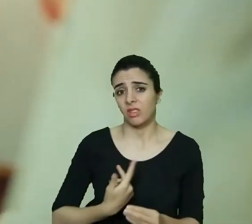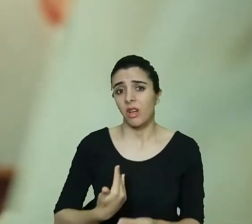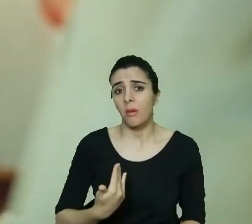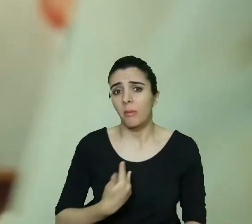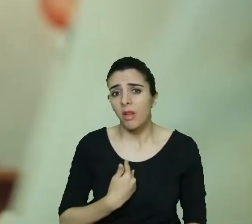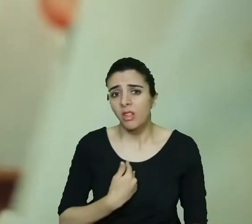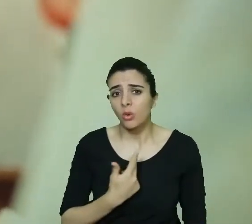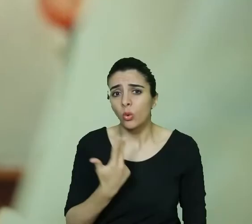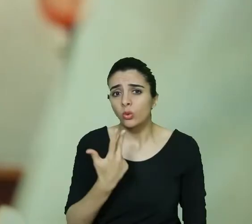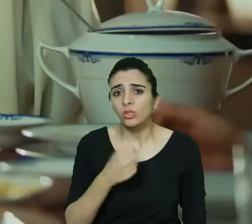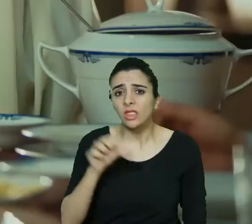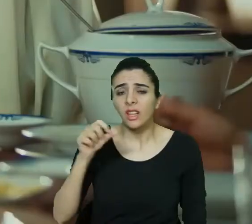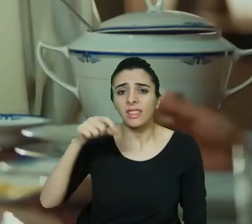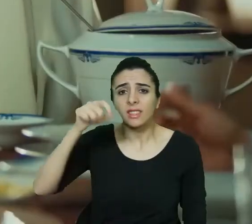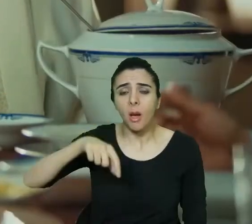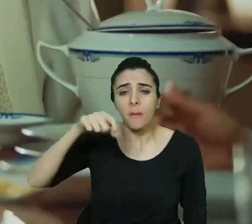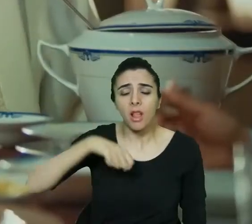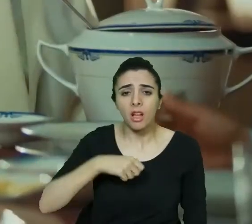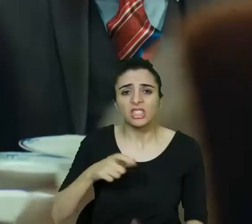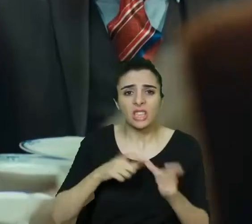Ben de uç damla sirke koydum.